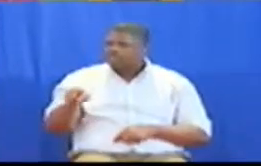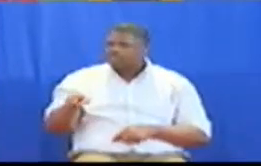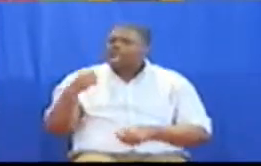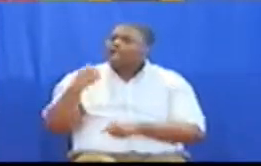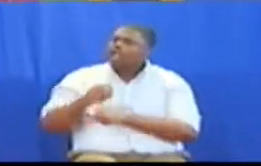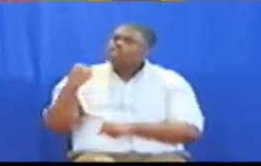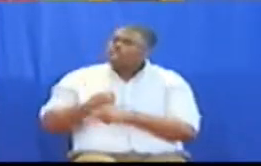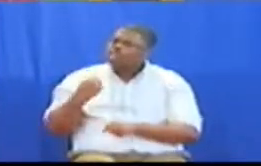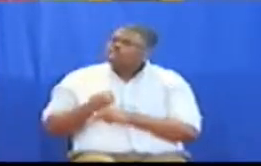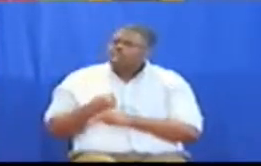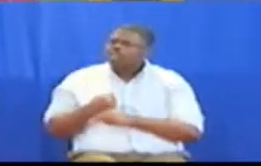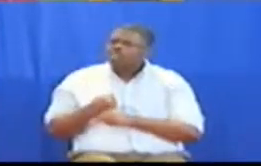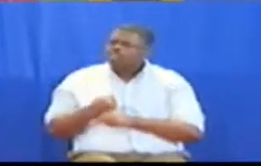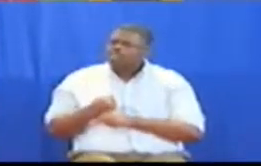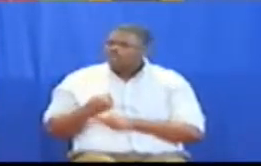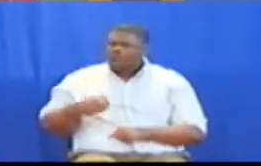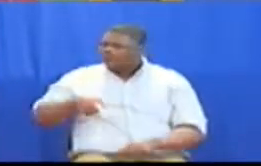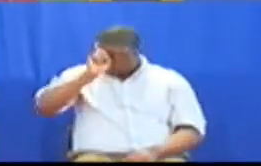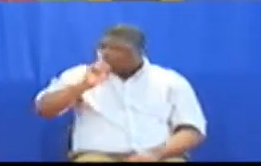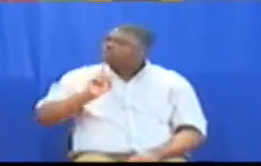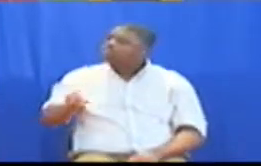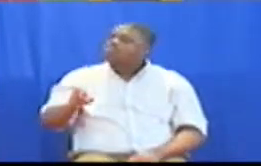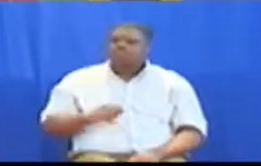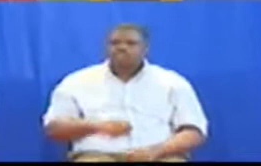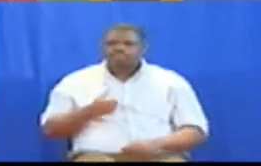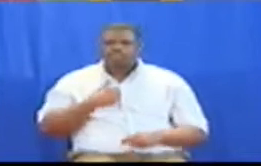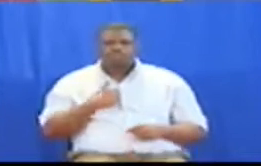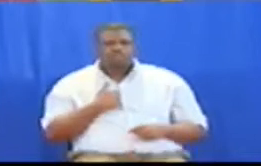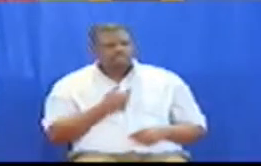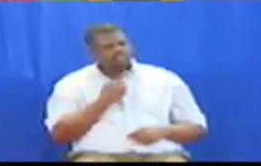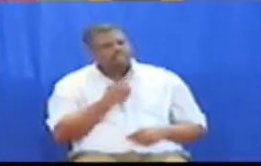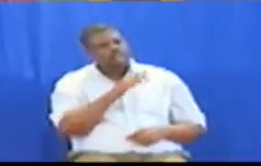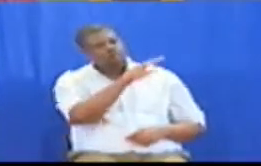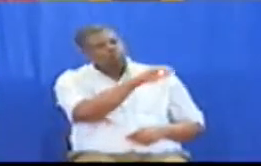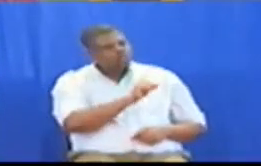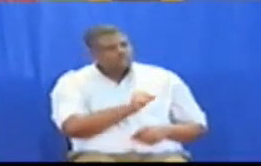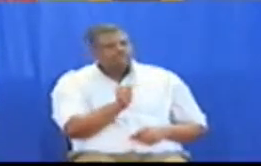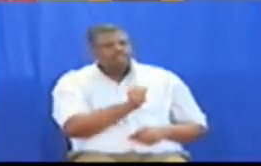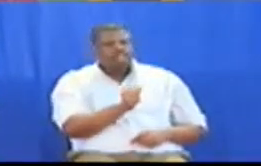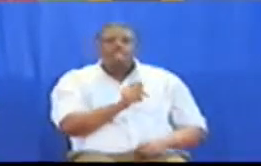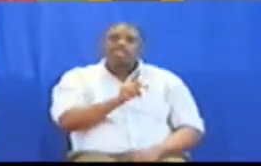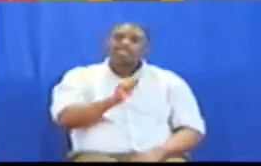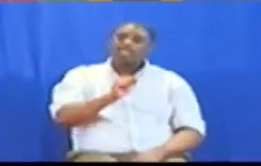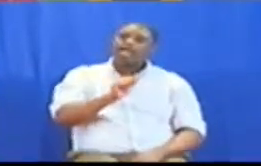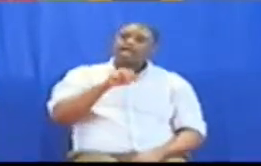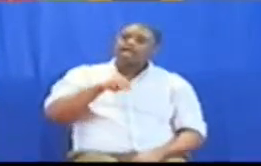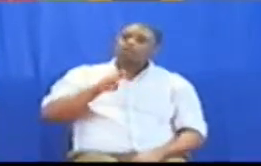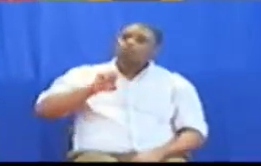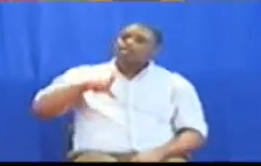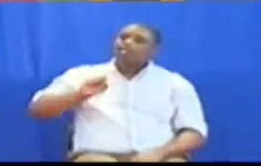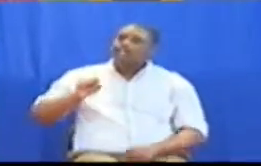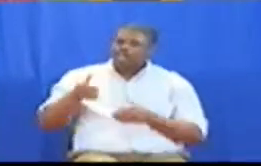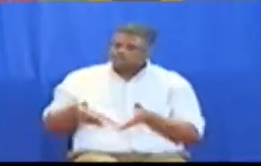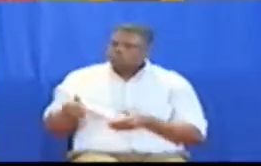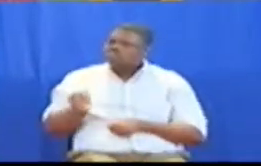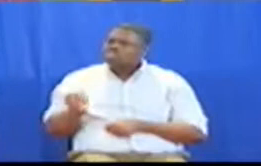kazi. Nilikuwa namwangalia, nilikuwa namuita mzee Kamwele pale, nimesema leo nitaanza kukuita mzee. Nilimwona